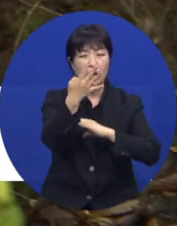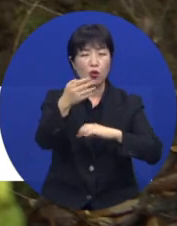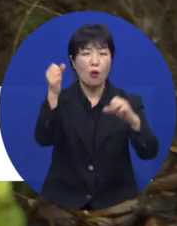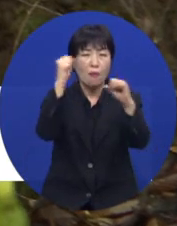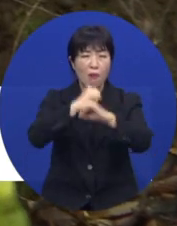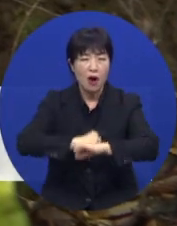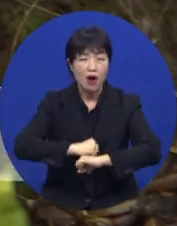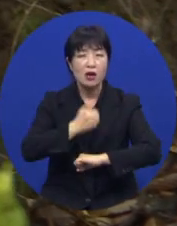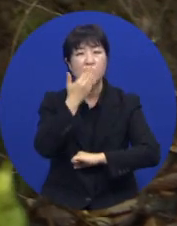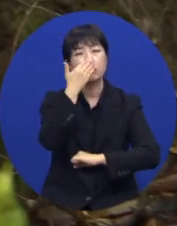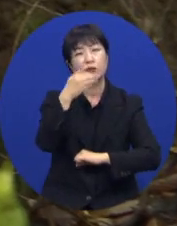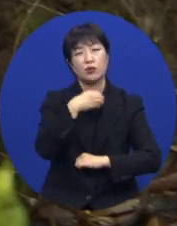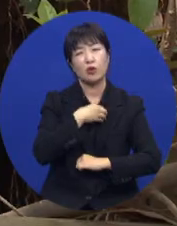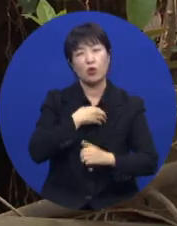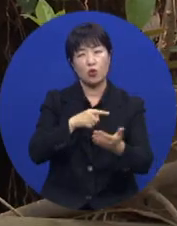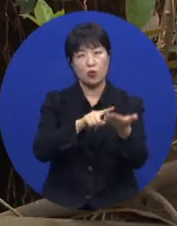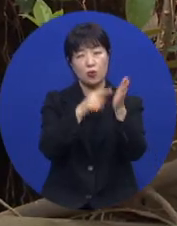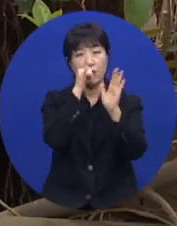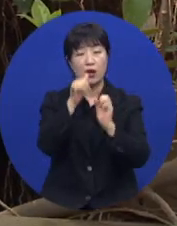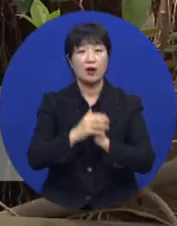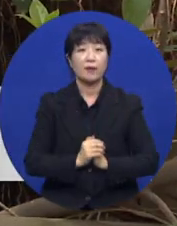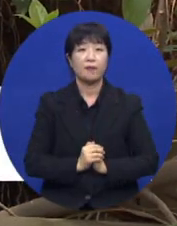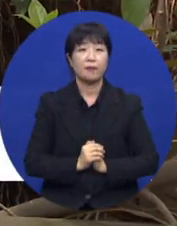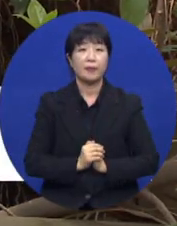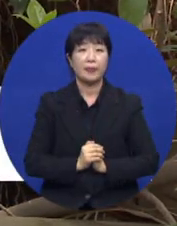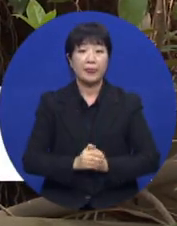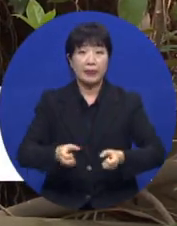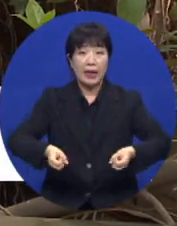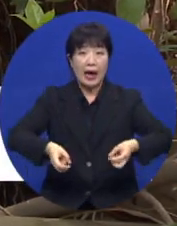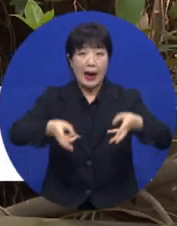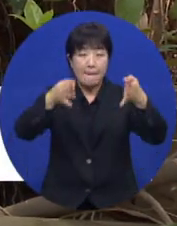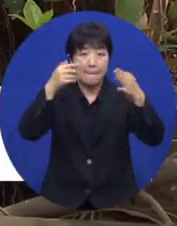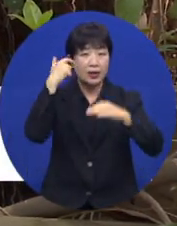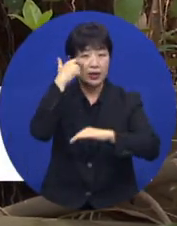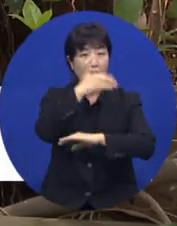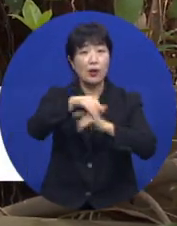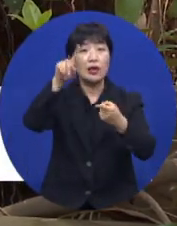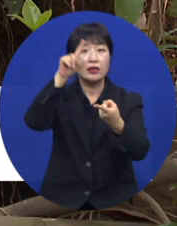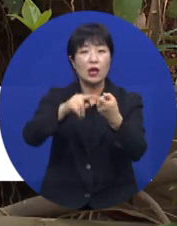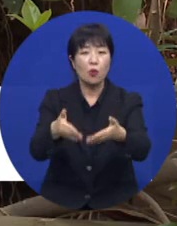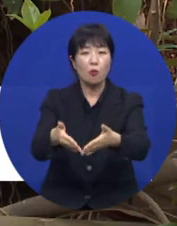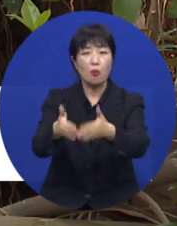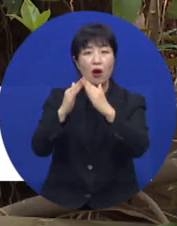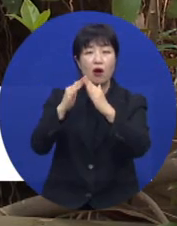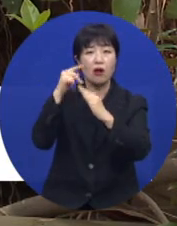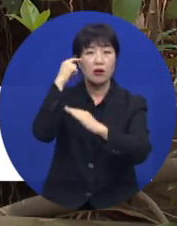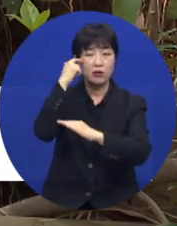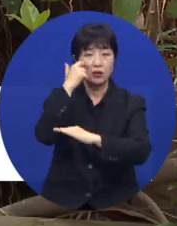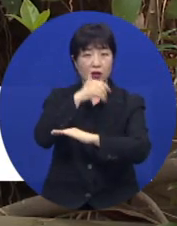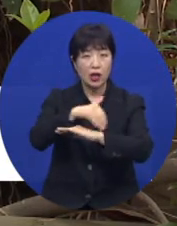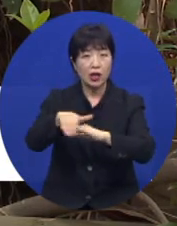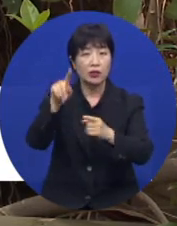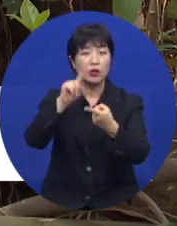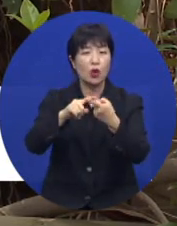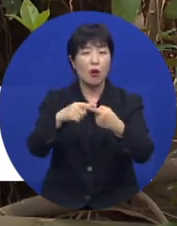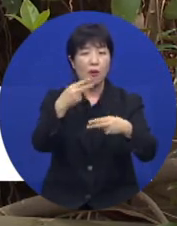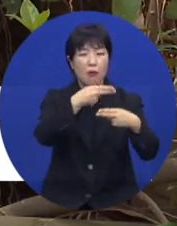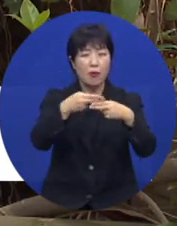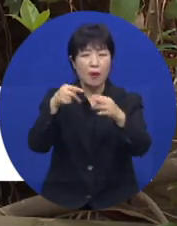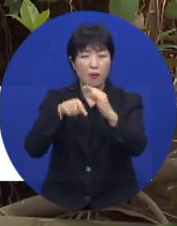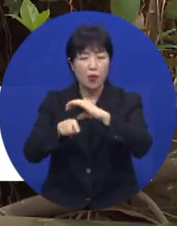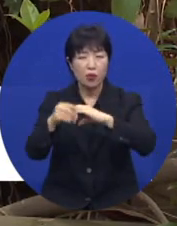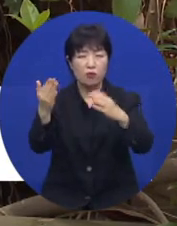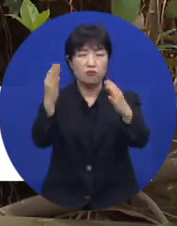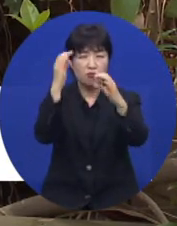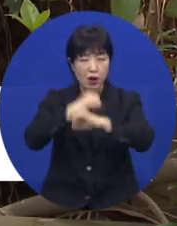붕괴될 우려가 있다고 경고했습니다. 아파트가 계획대로 공사가 될 경우 진지갱도가 무너질 수 있고요.